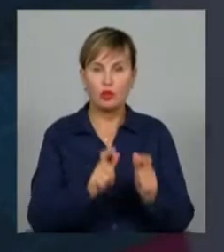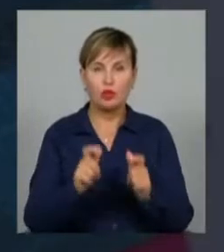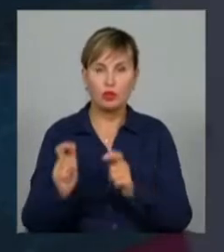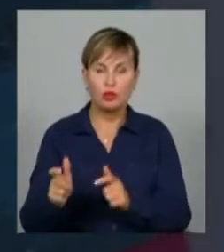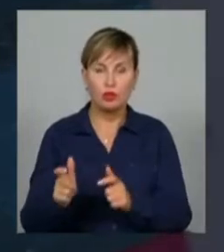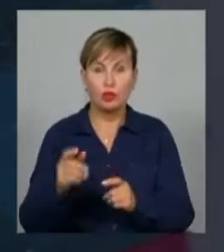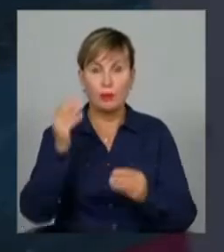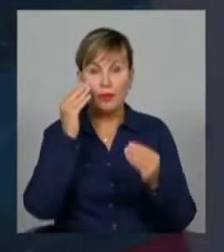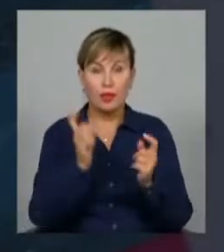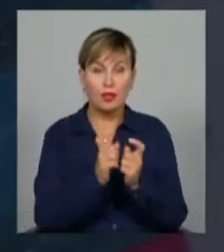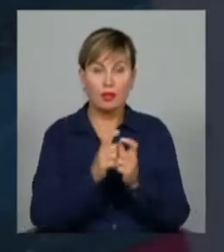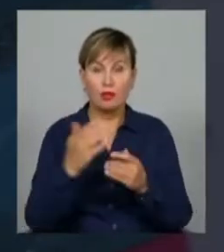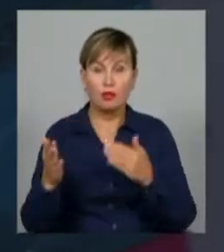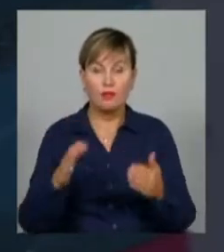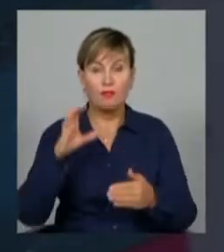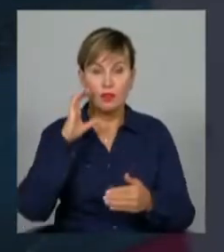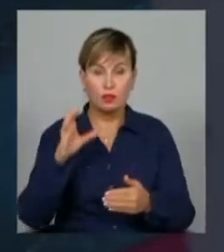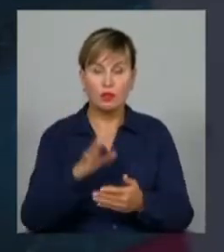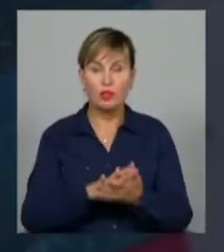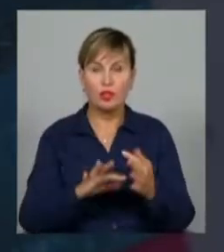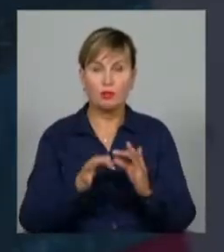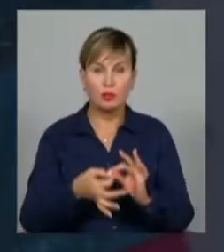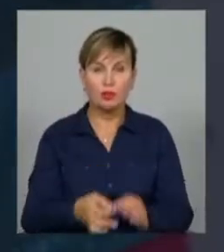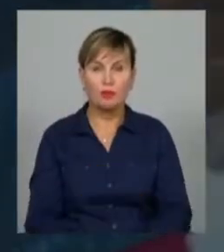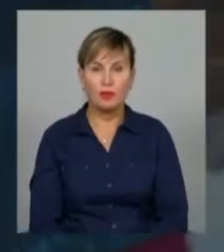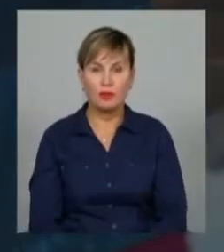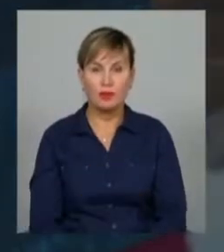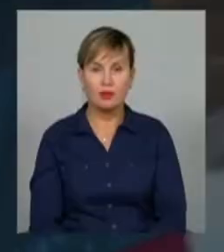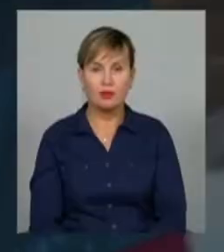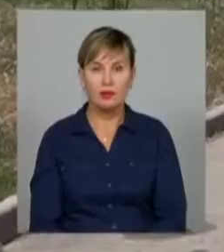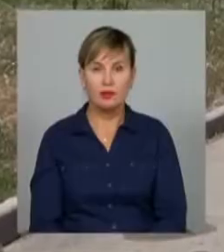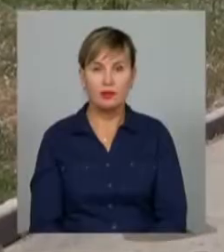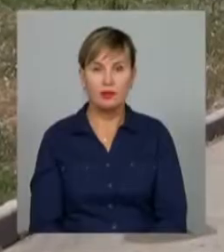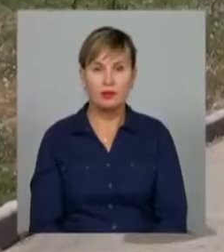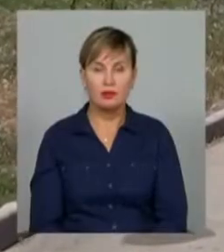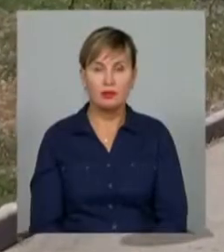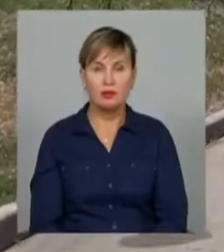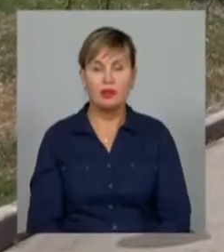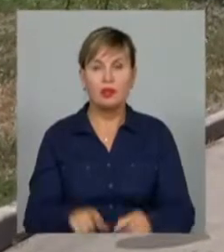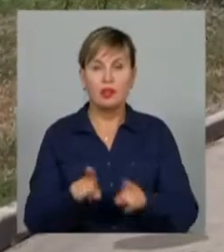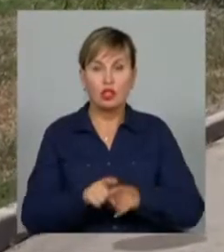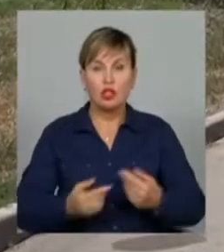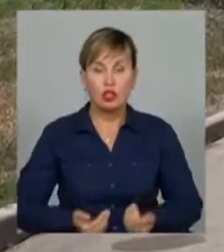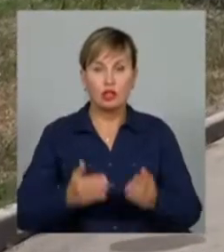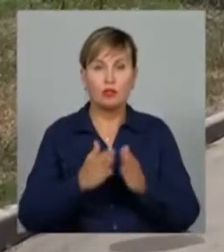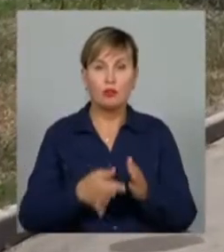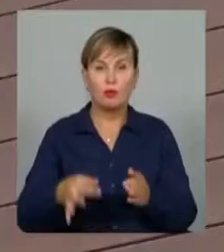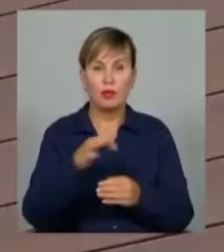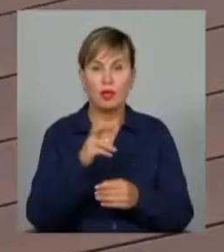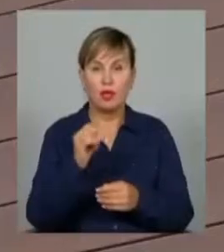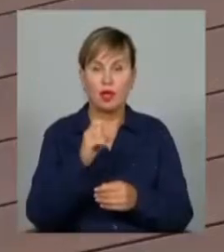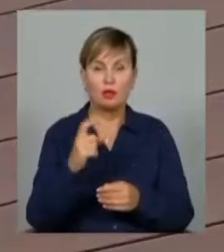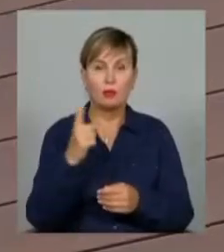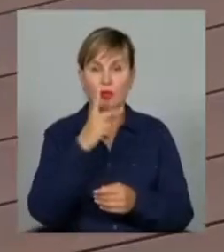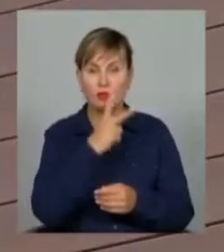Мнение конфликтующих сторон выслушала Аян Рафи Нарикпаева. Однотипные жилые дома в микрорайоне Карасу на